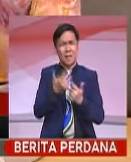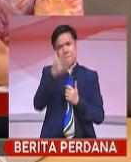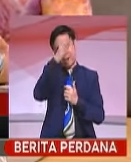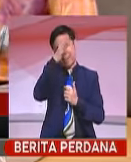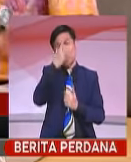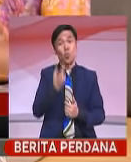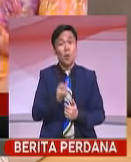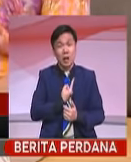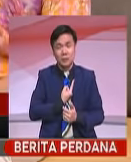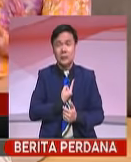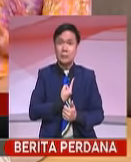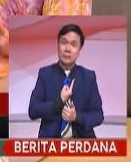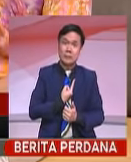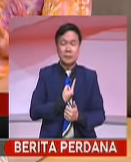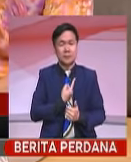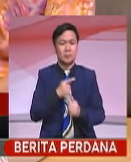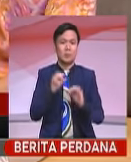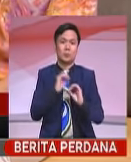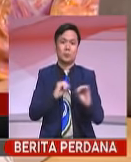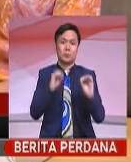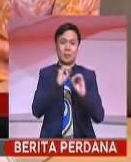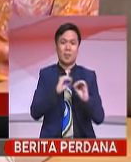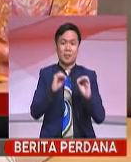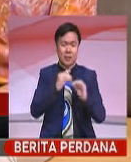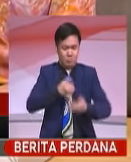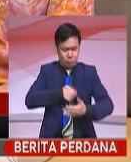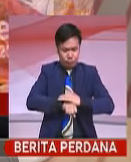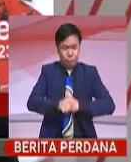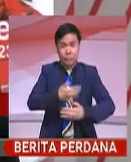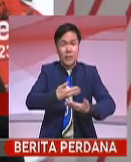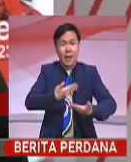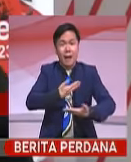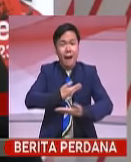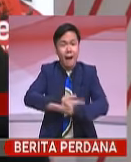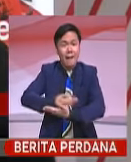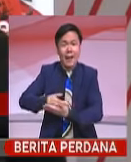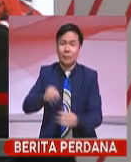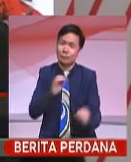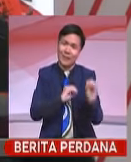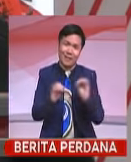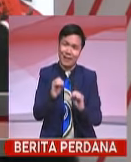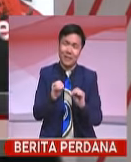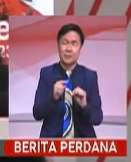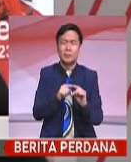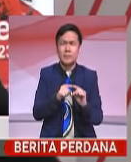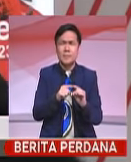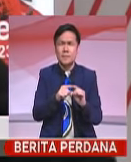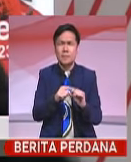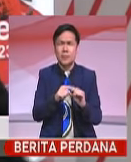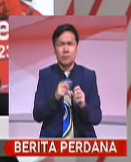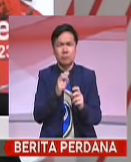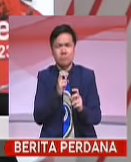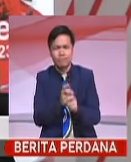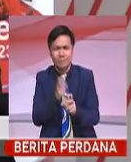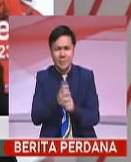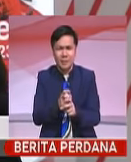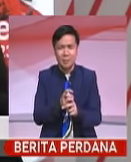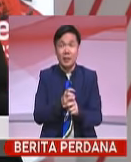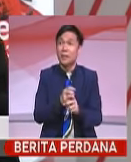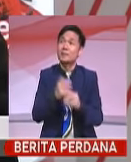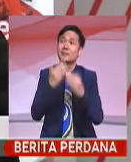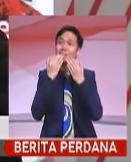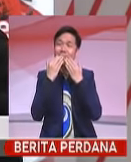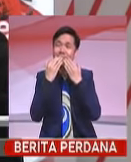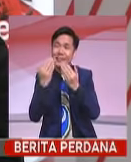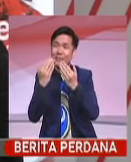tunggal berikutan tiada pengalaman memiliki cahaya mata. Betul, memang ini satu cabaran yang besar. And firstly, nak say thank you so